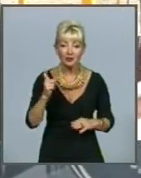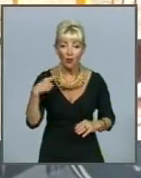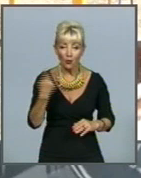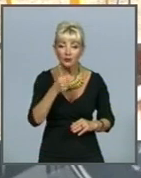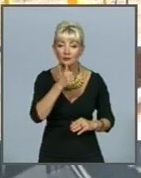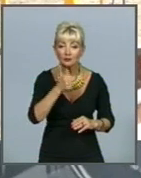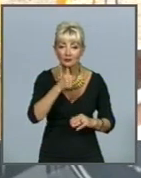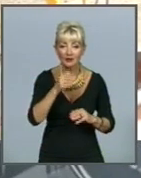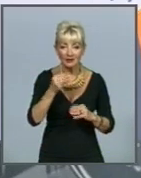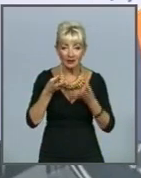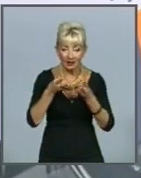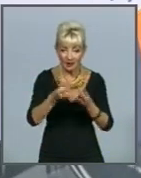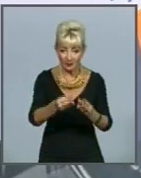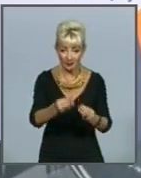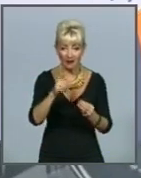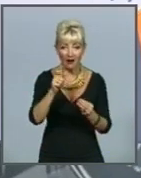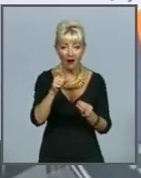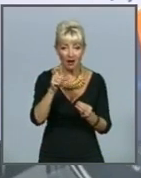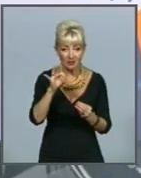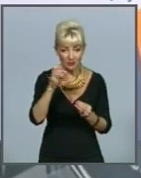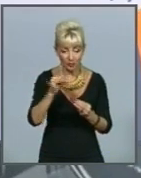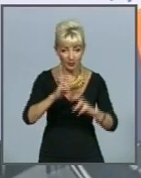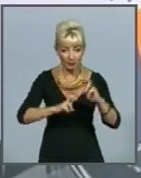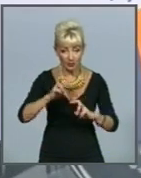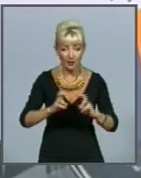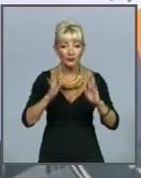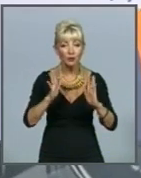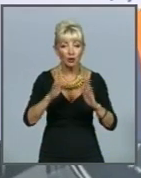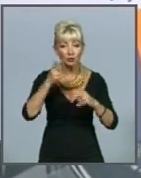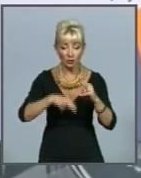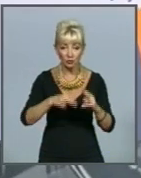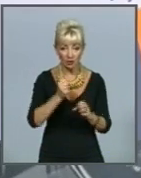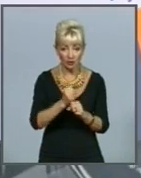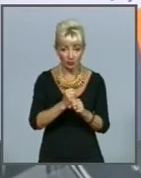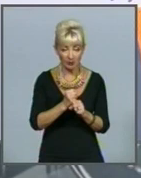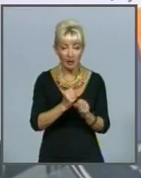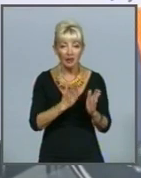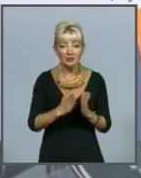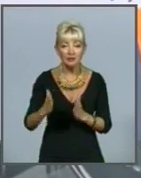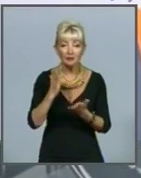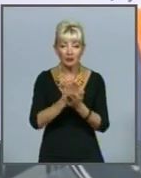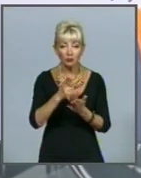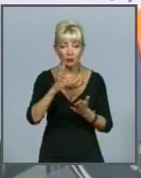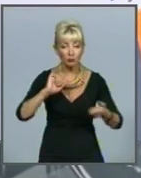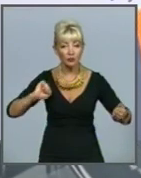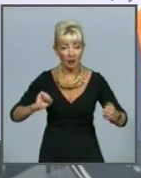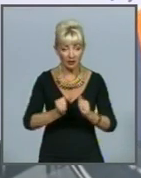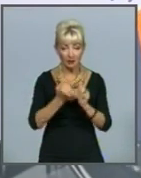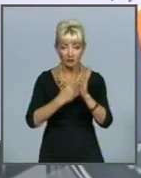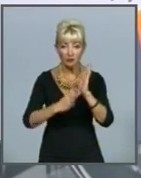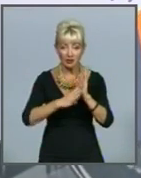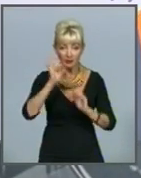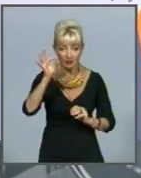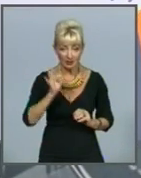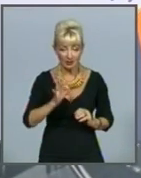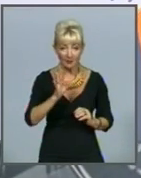елементи газової інфраструктури. Тільки що закінчені роботи, система знаходиться під давленням, 99% водорода, утечок поки